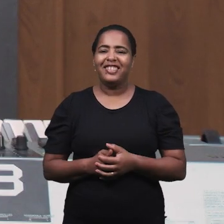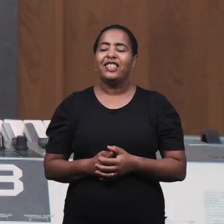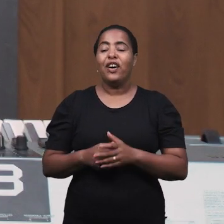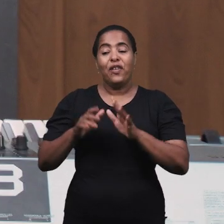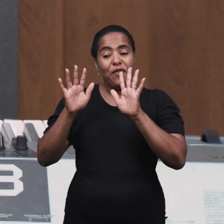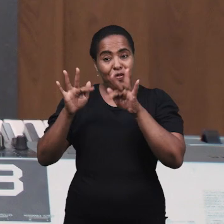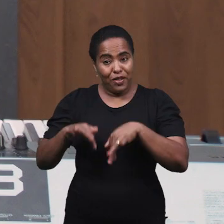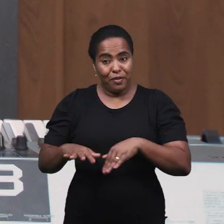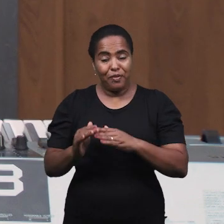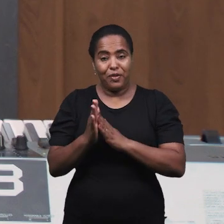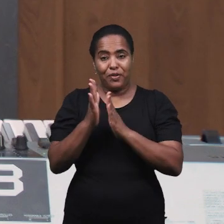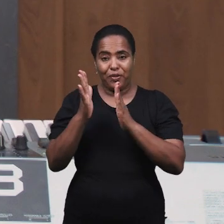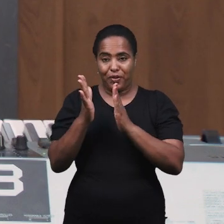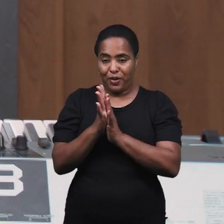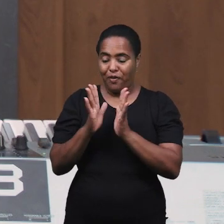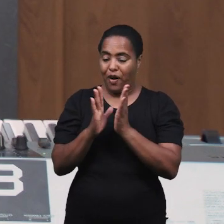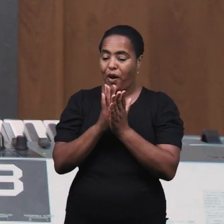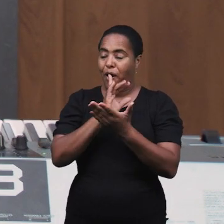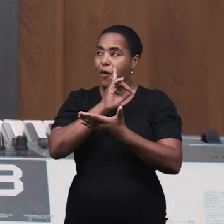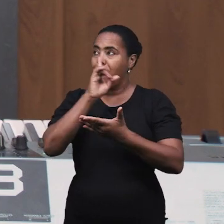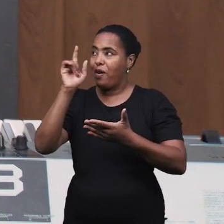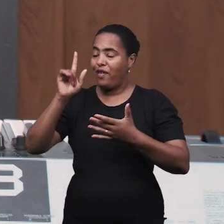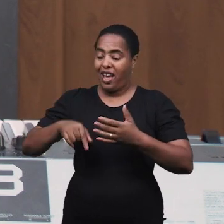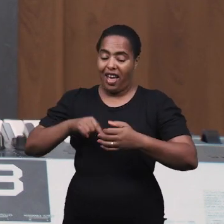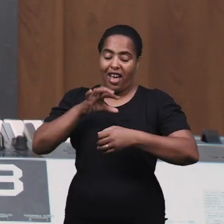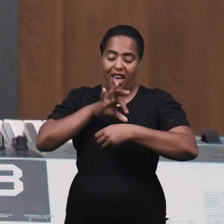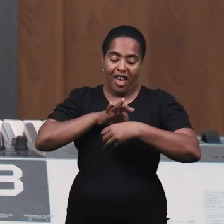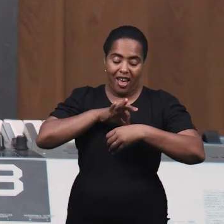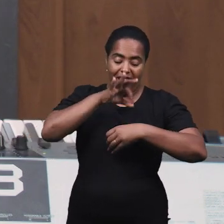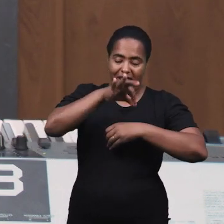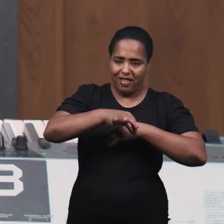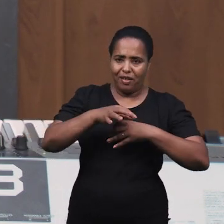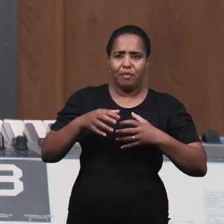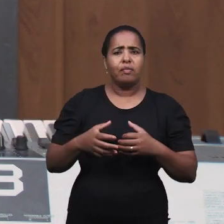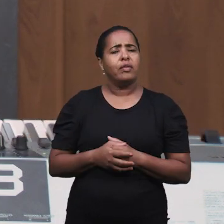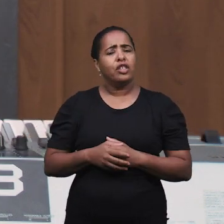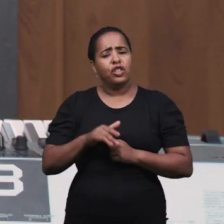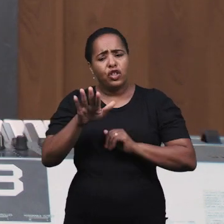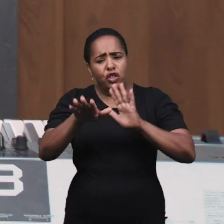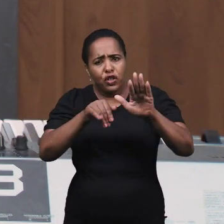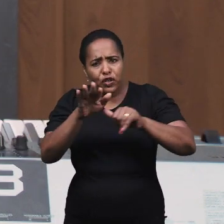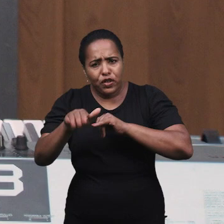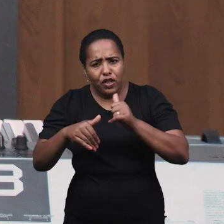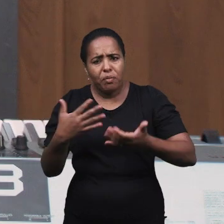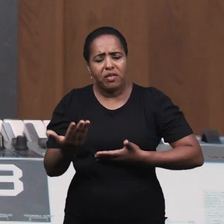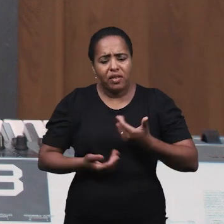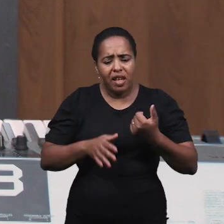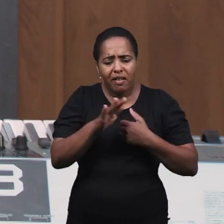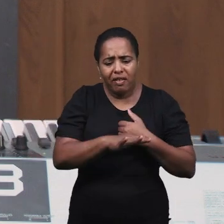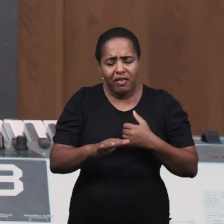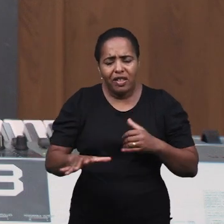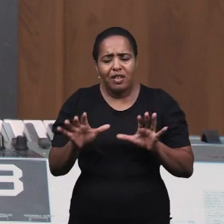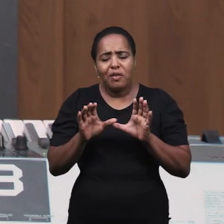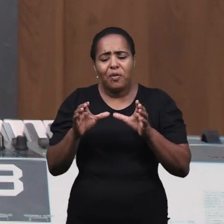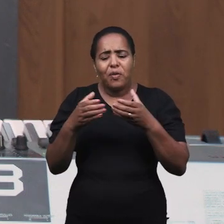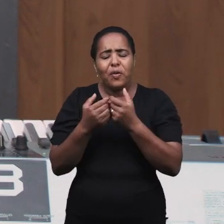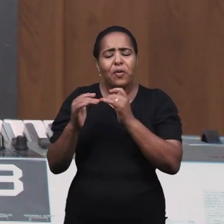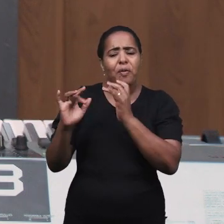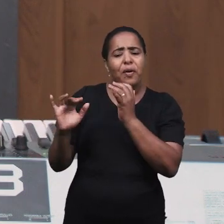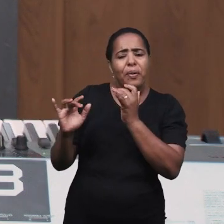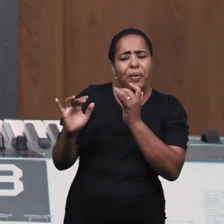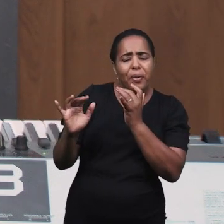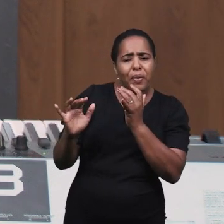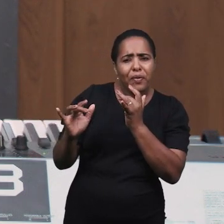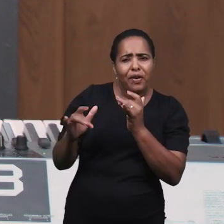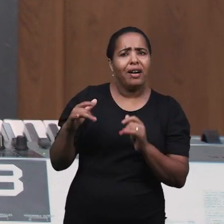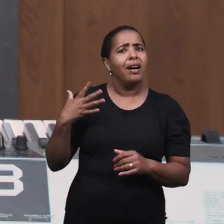Voilà. Donc, nous allons finaliser la louange ta parole à la séance. Donc, jouez avec les frères de